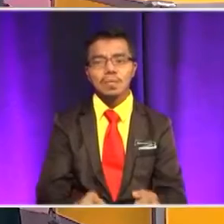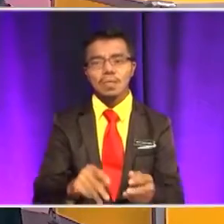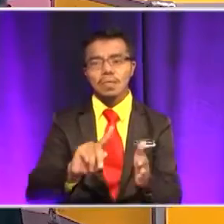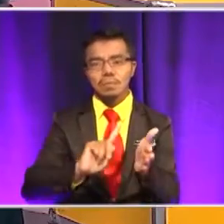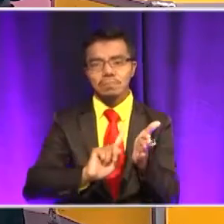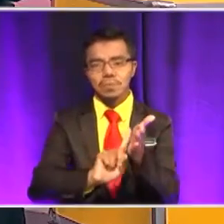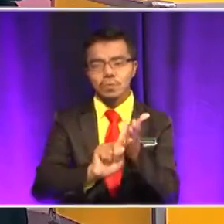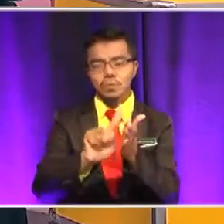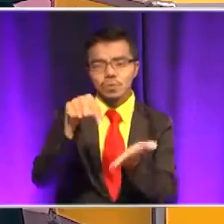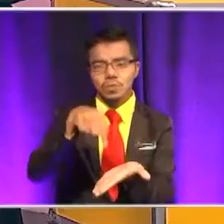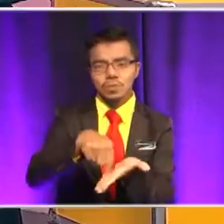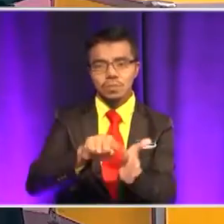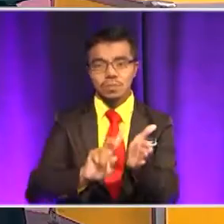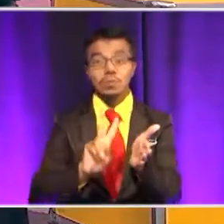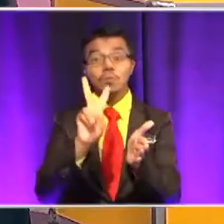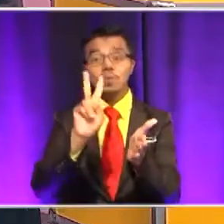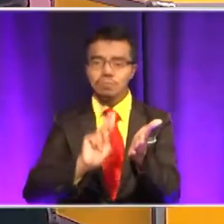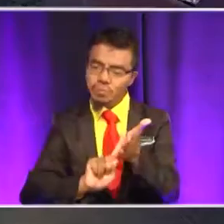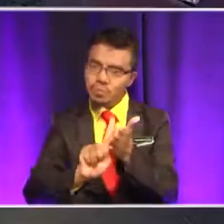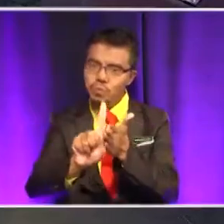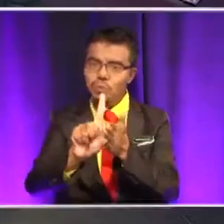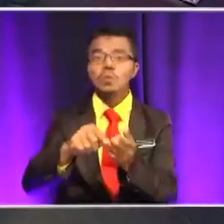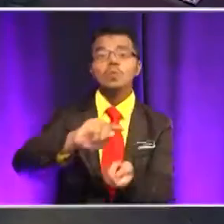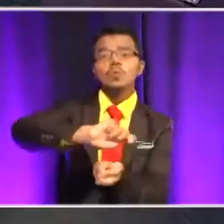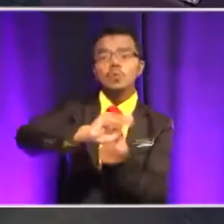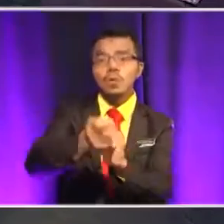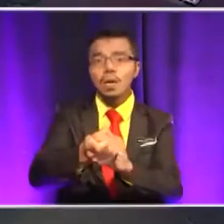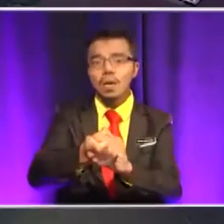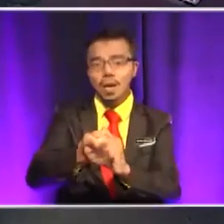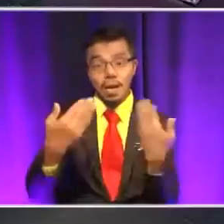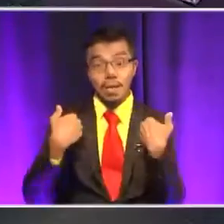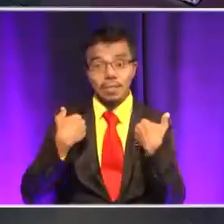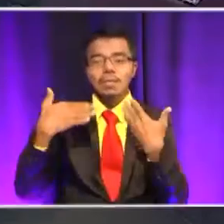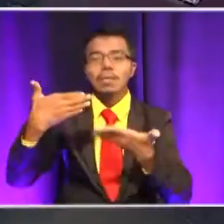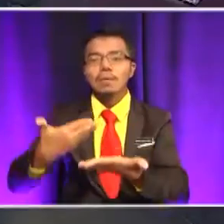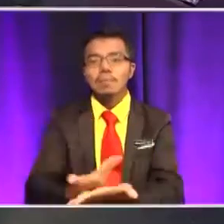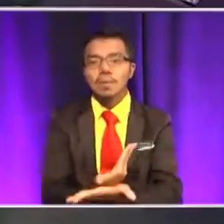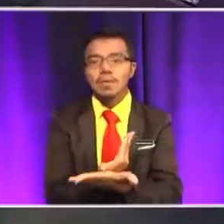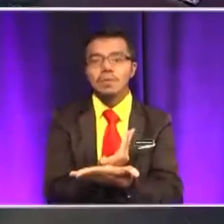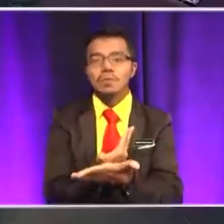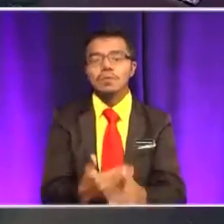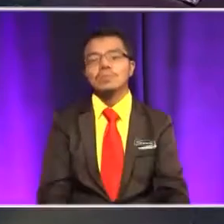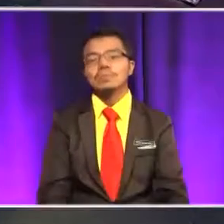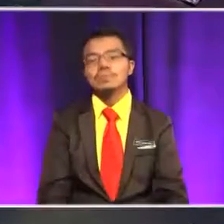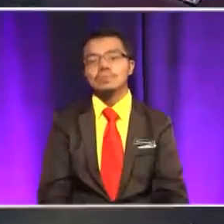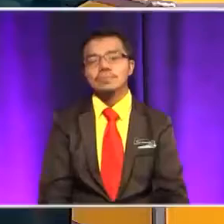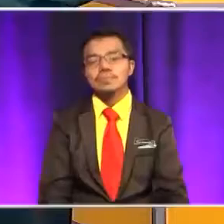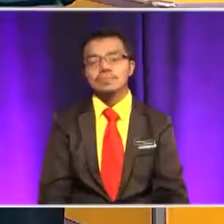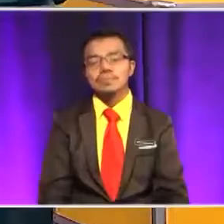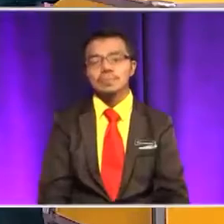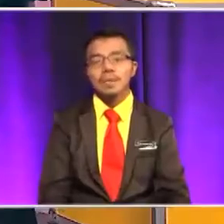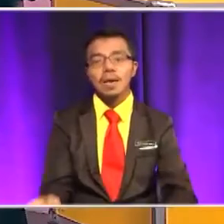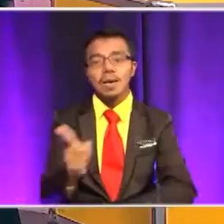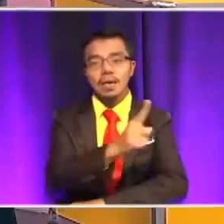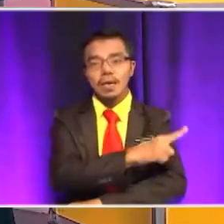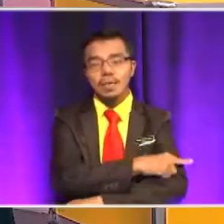3 minggu pengeluaran baru oke itu menunjukan bahwa dia akan tambah baik spesifikasi dia akan tambah baik